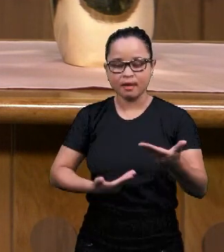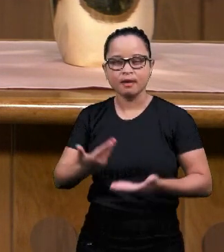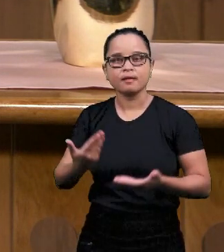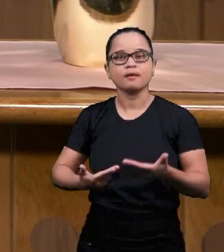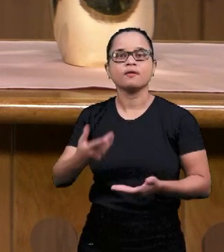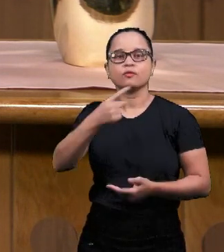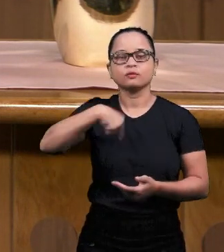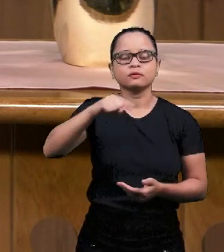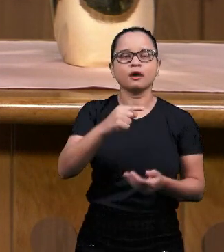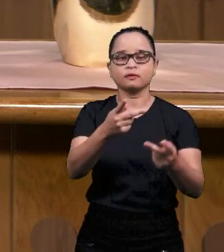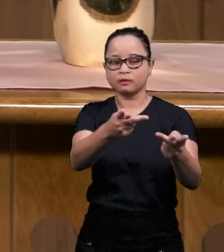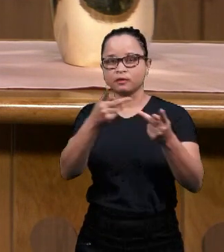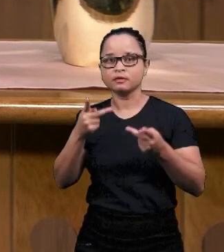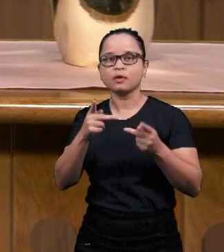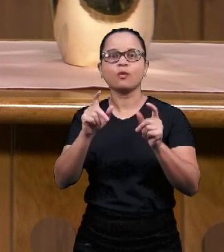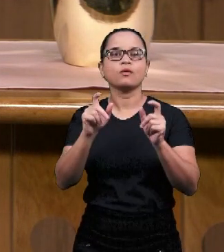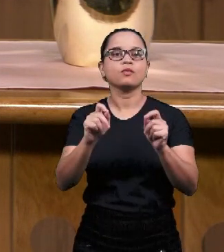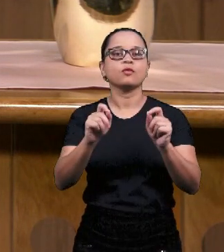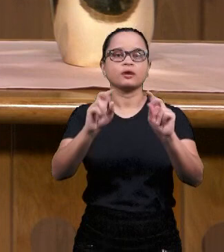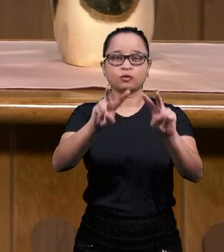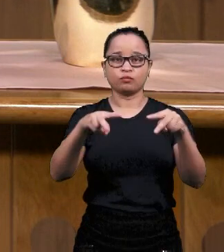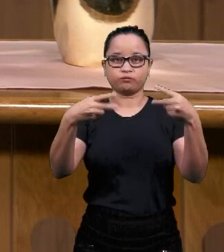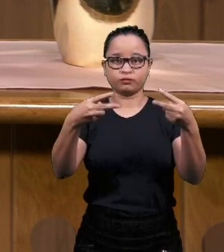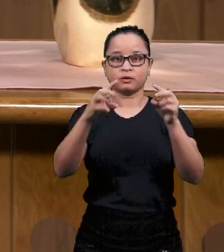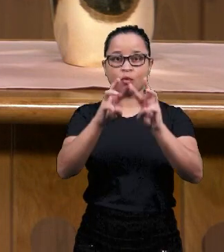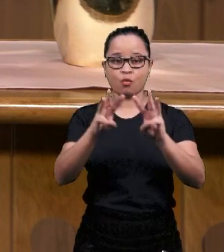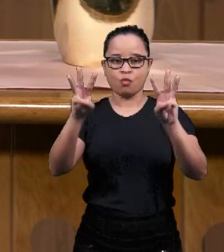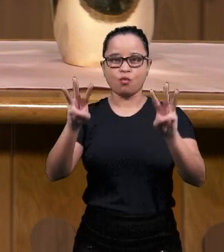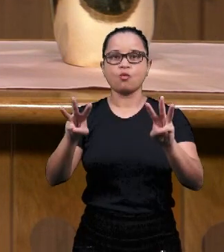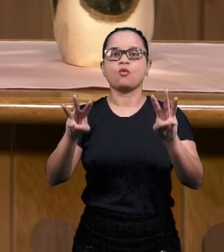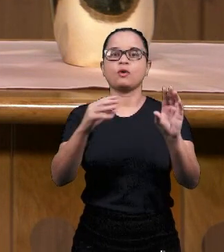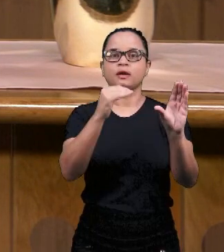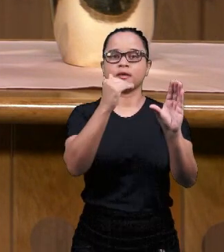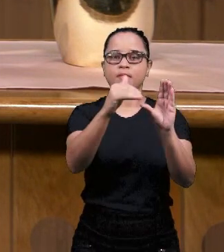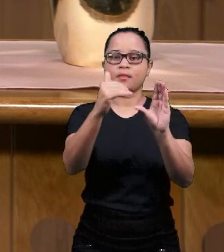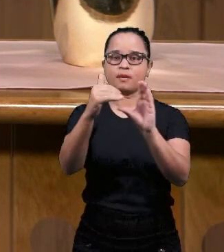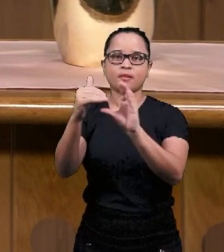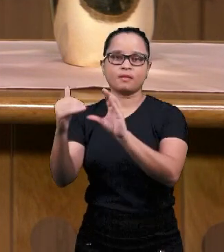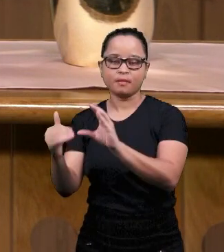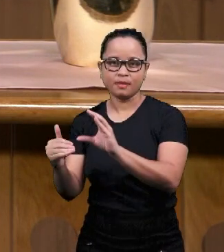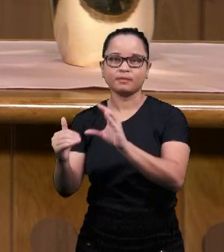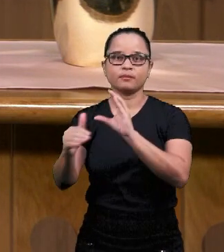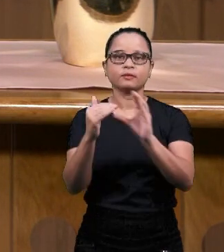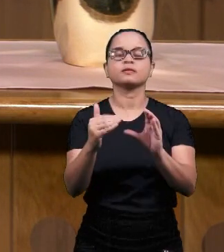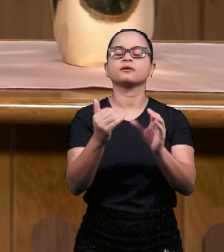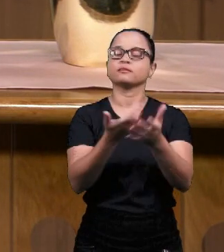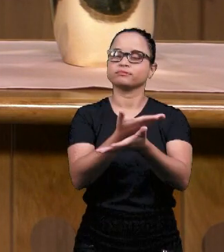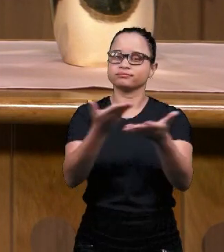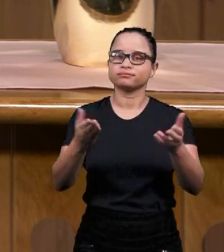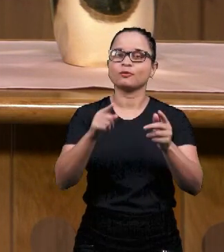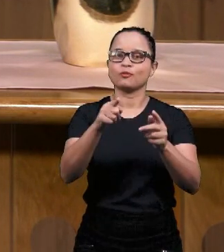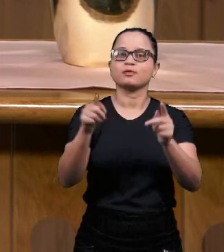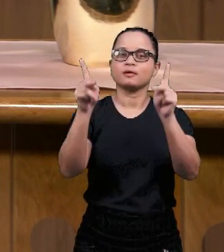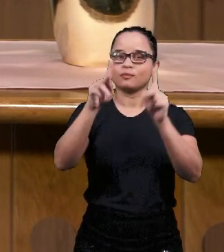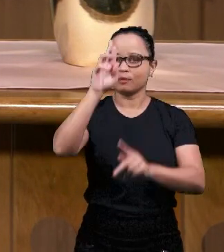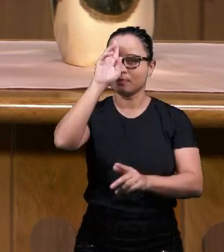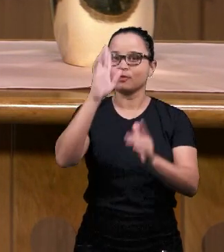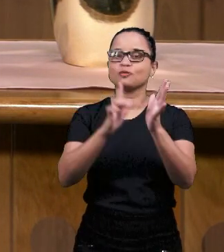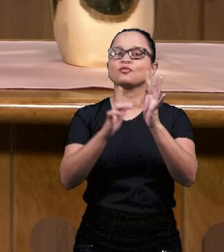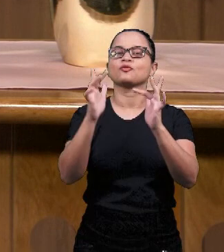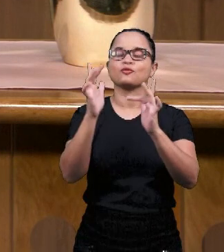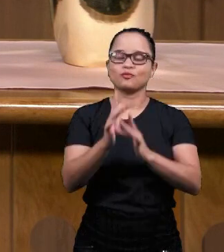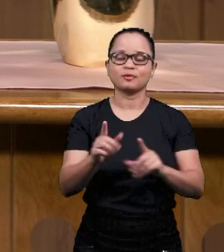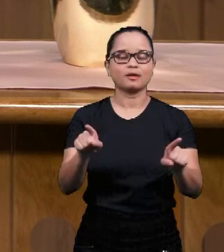и сестер, которые молятся за вас, чтобы вы могли участвовать. Я всех